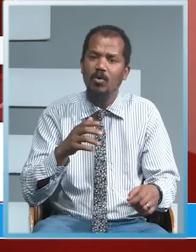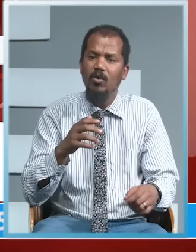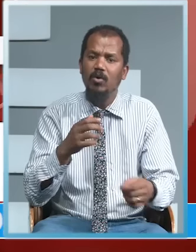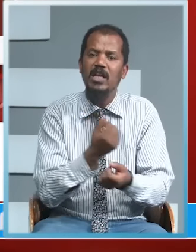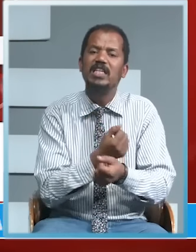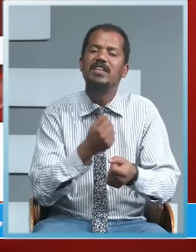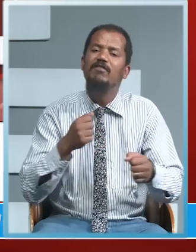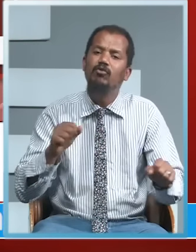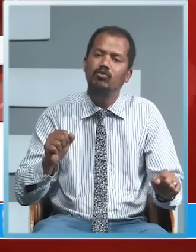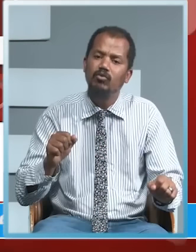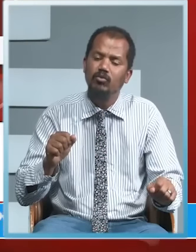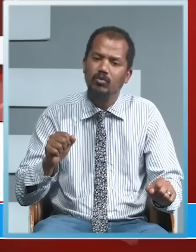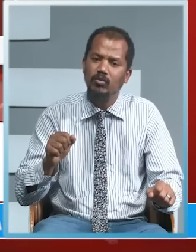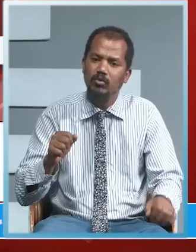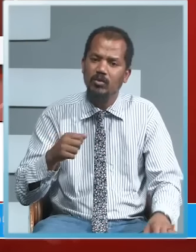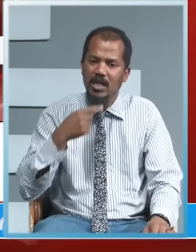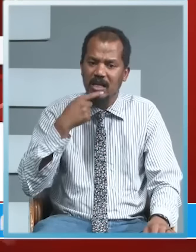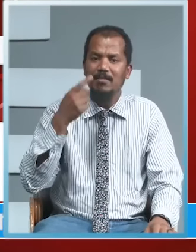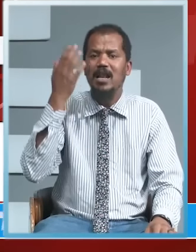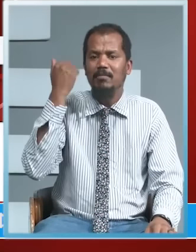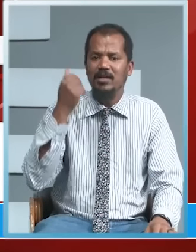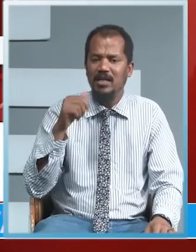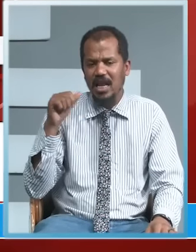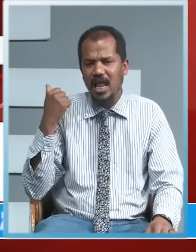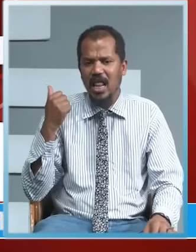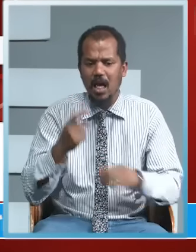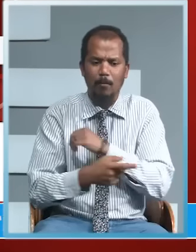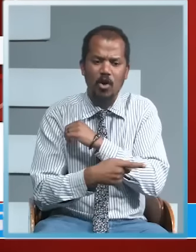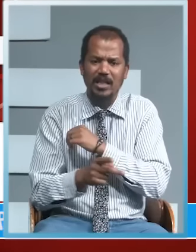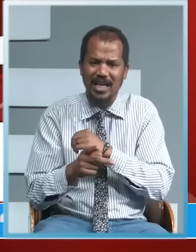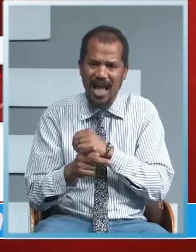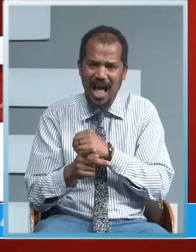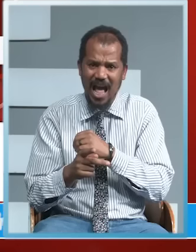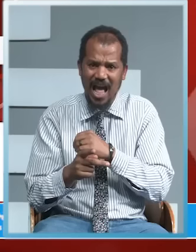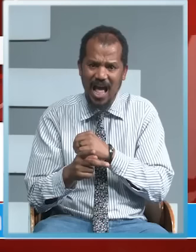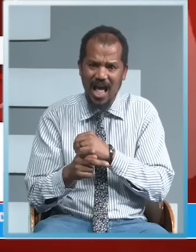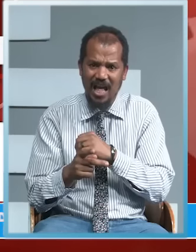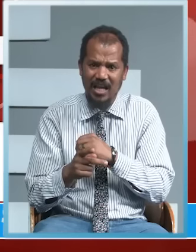እና እንዲፈቱ የሚል ነበረ። ሌላ